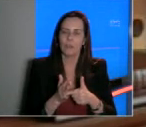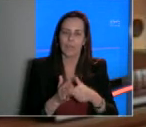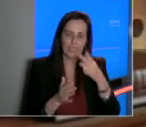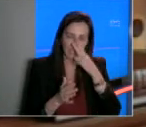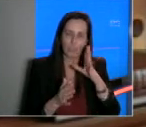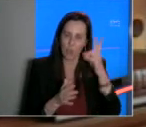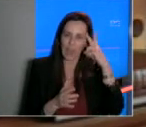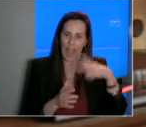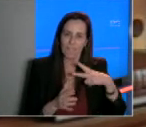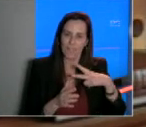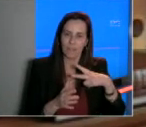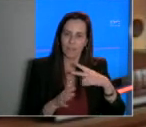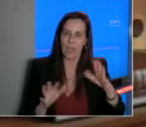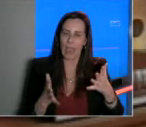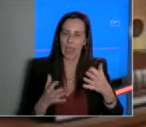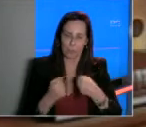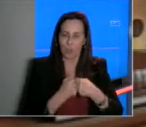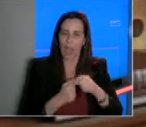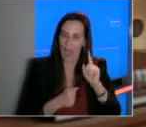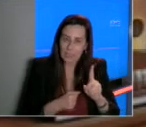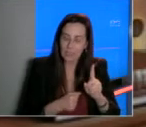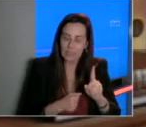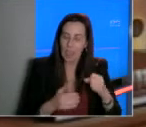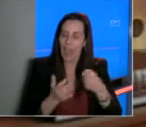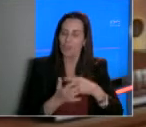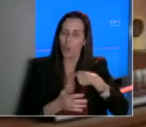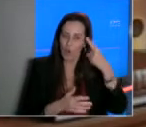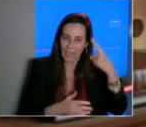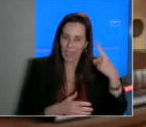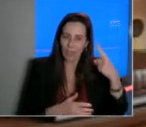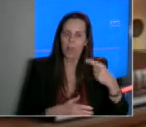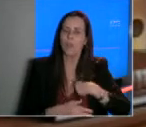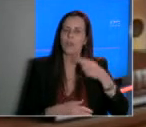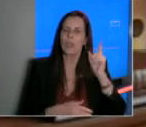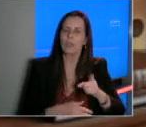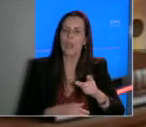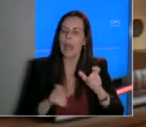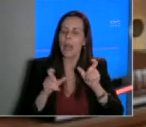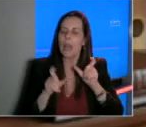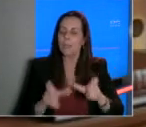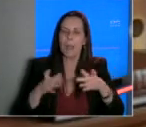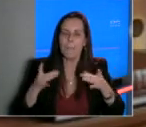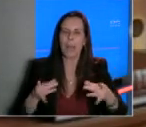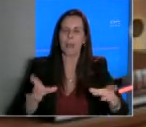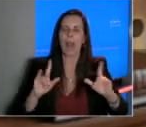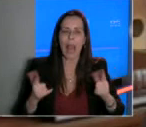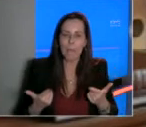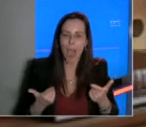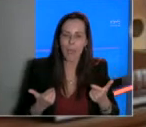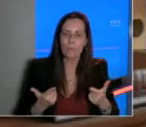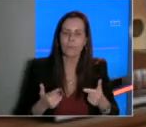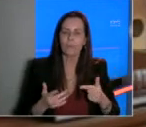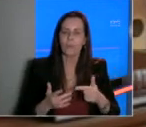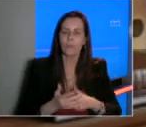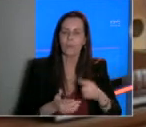לנסות להבין כיצד מודד. אז עד שאנחנו נדע את זה, אנחנו צריכים להימנע מהדבקה. למה?